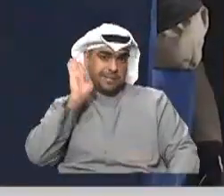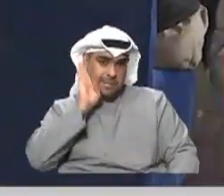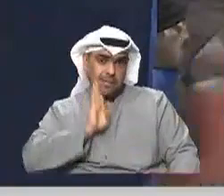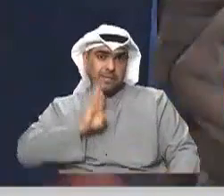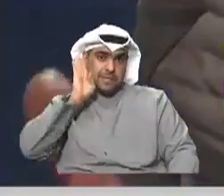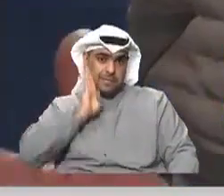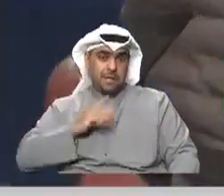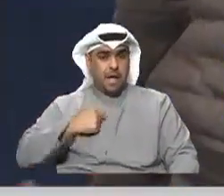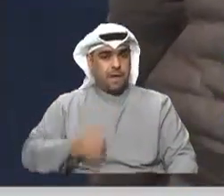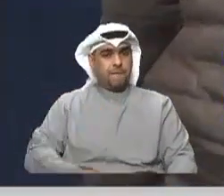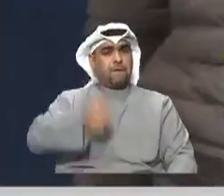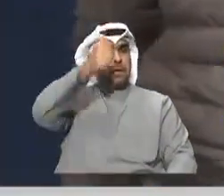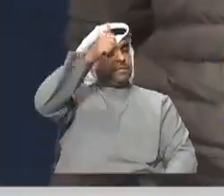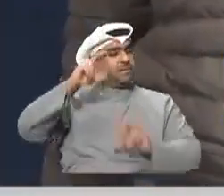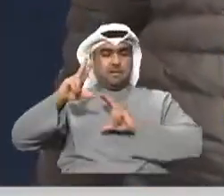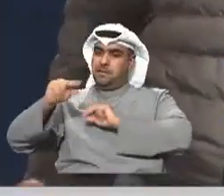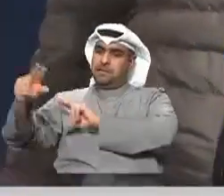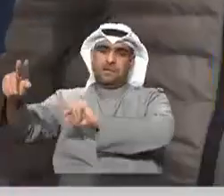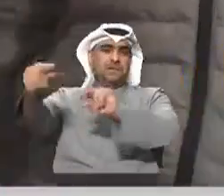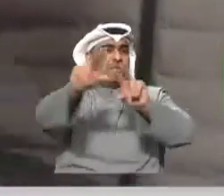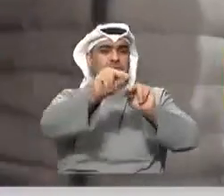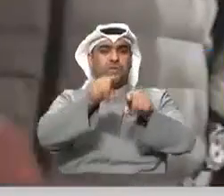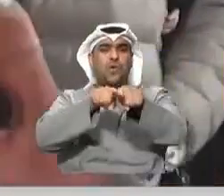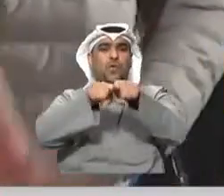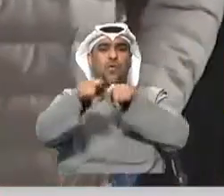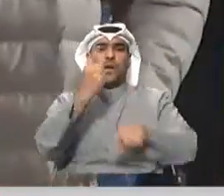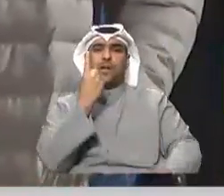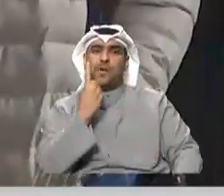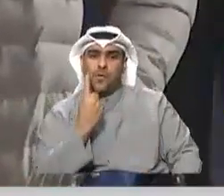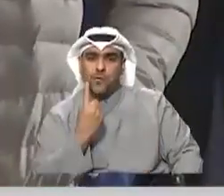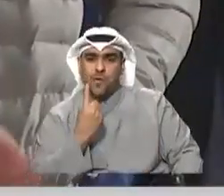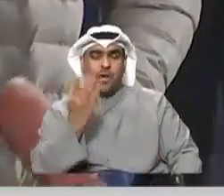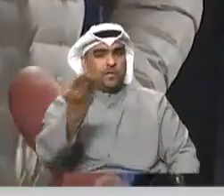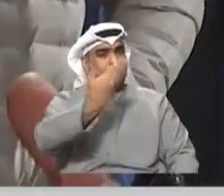فوزنا، وهذا اللي حققناها اليوم حققناها فرحه للجميع،